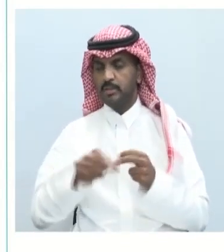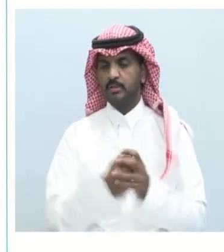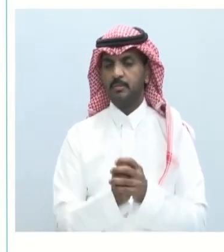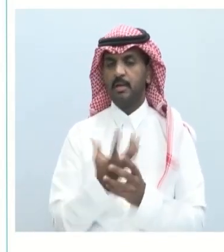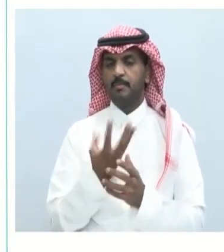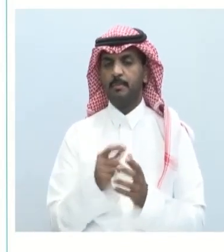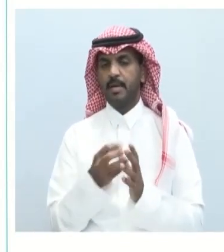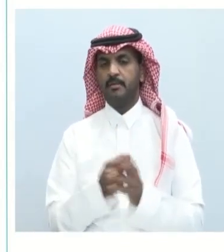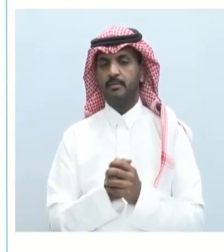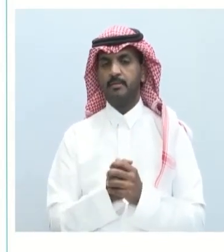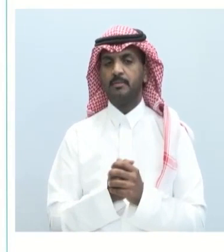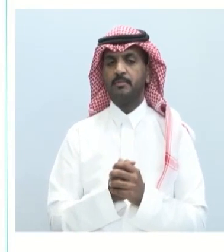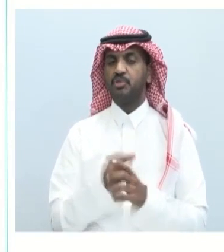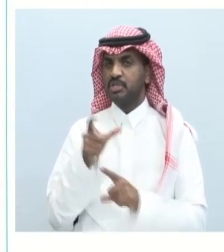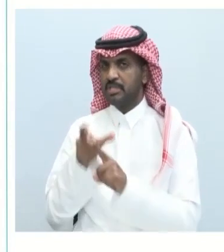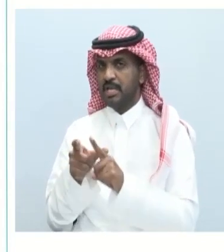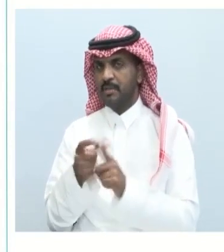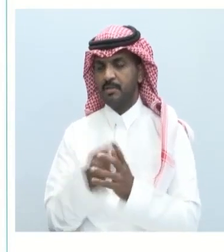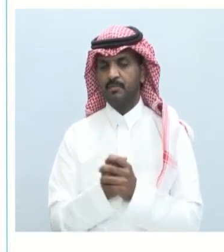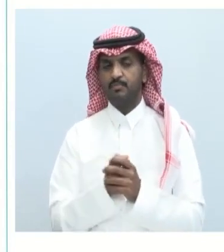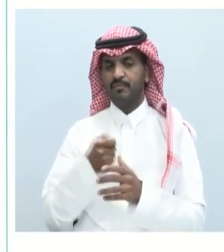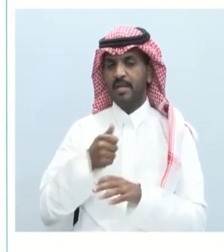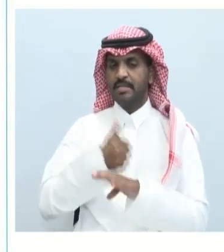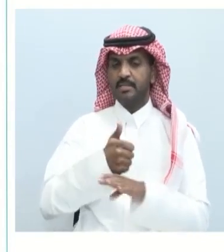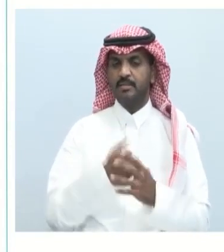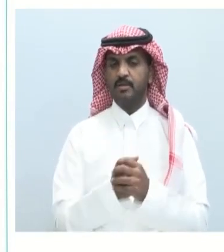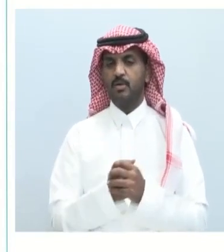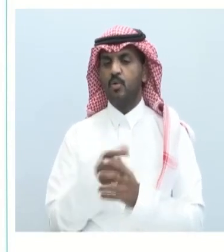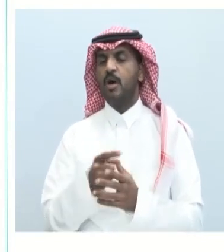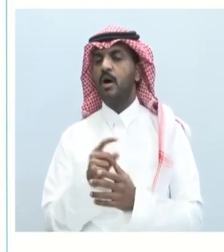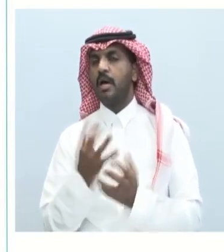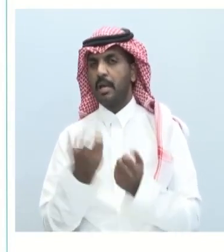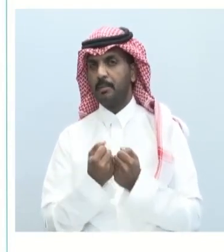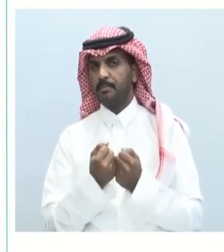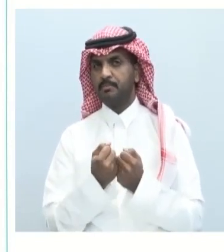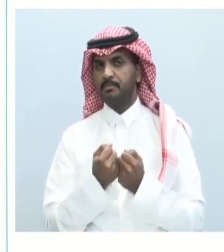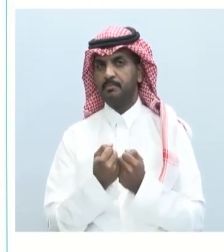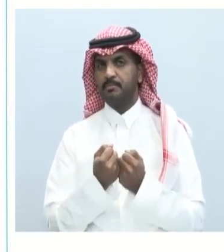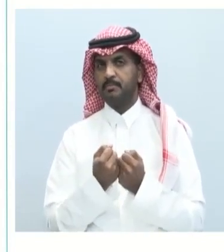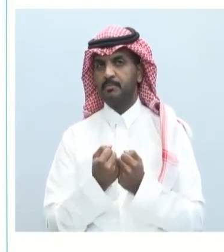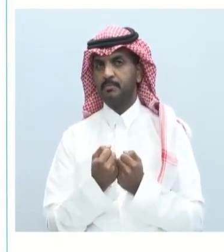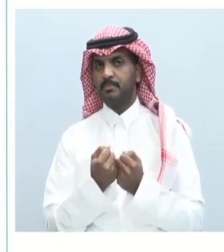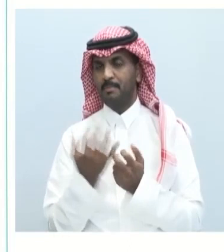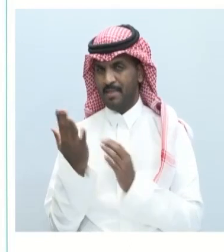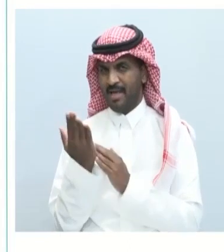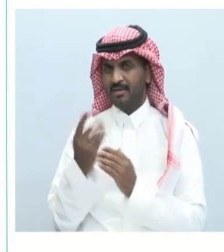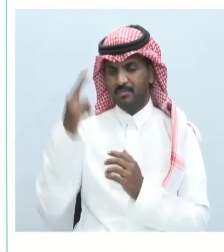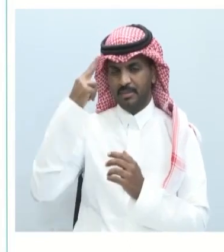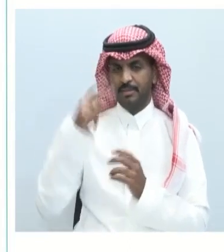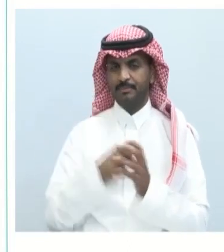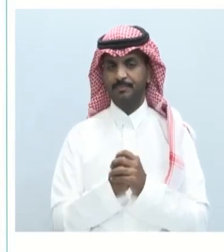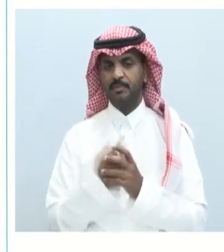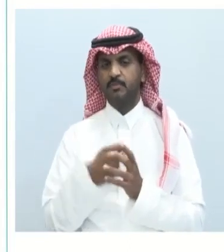البيانات فعند تخزين بيانات العميل قد يكون المفتاح الاساسي الجيد هو رقم السجل المدني حيث